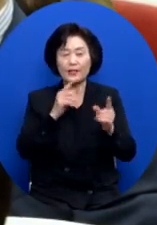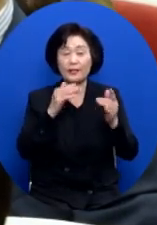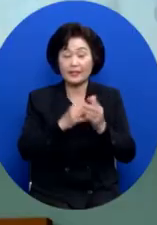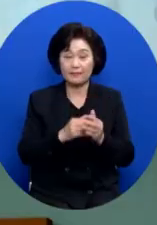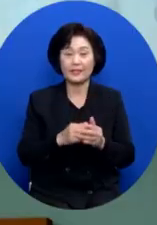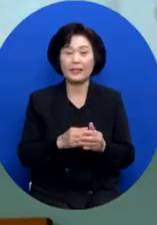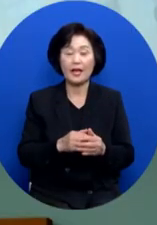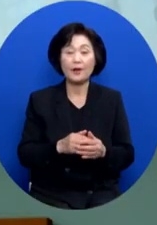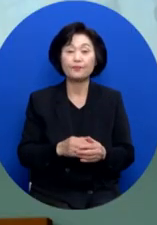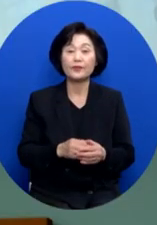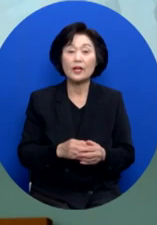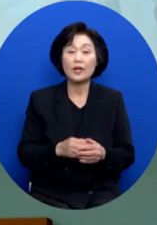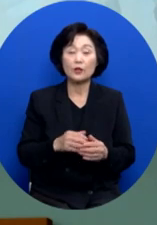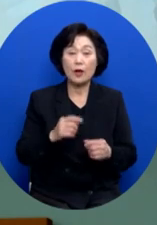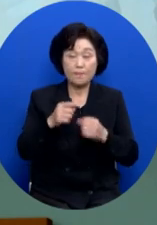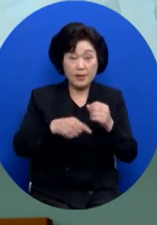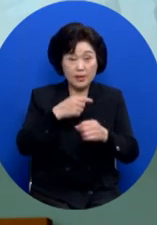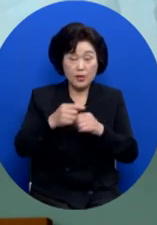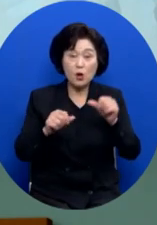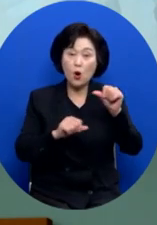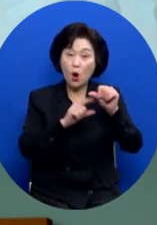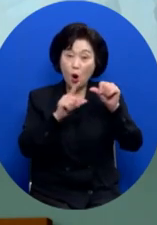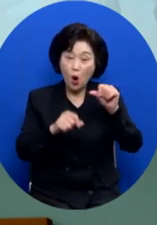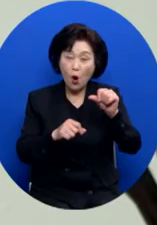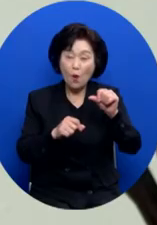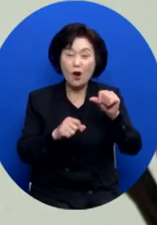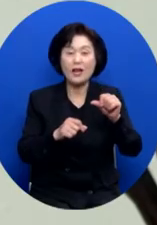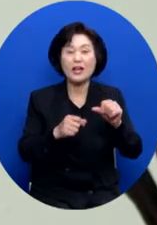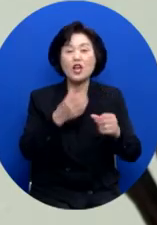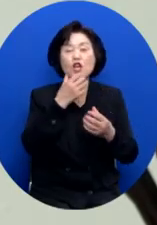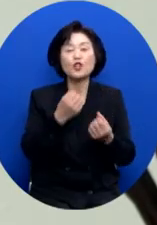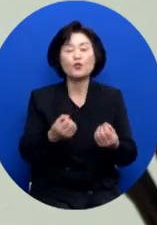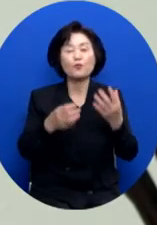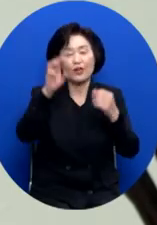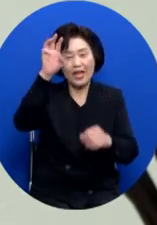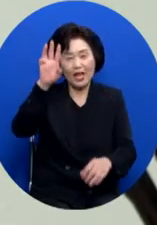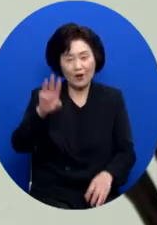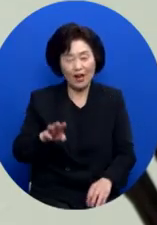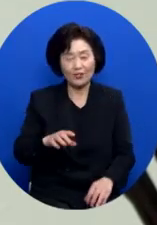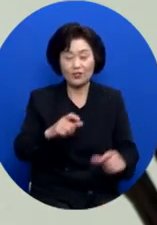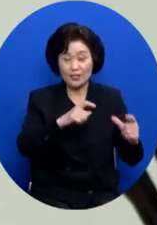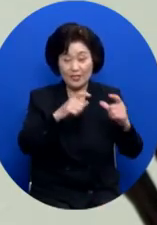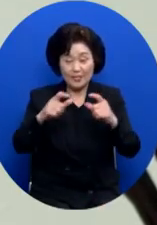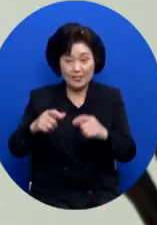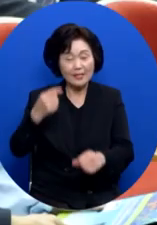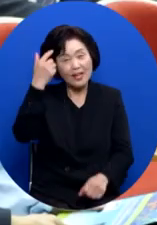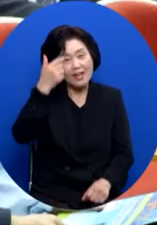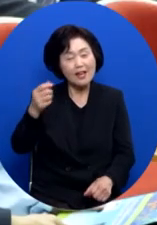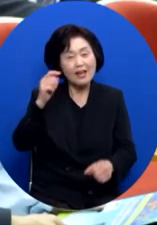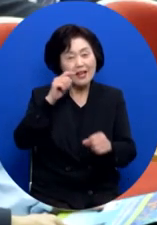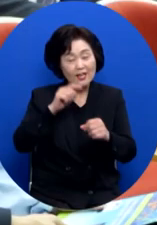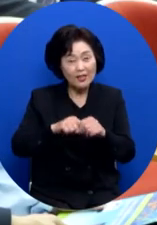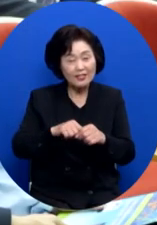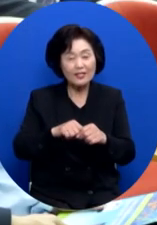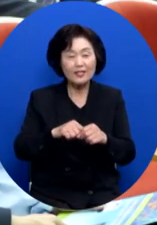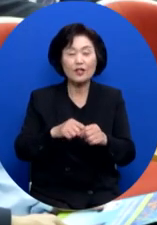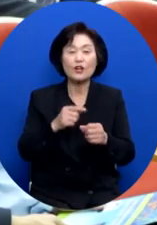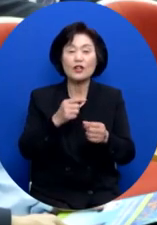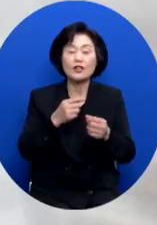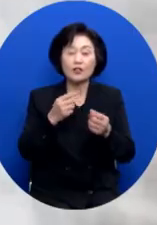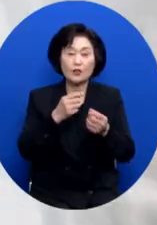연합한 광기연은 매년 5월 블레싱 광주 집회를 개최해 지역의 영적 부흥과 복음화를 위해 사역하고 있습니다.